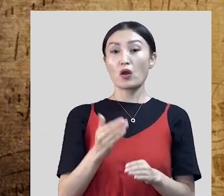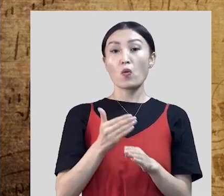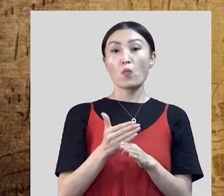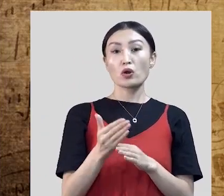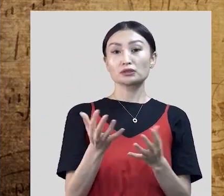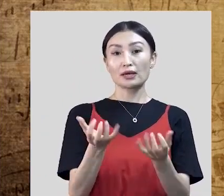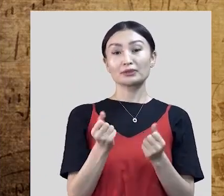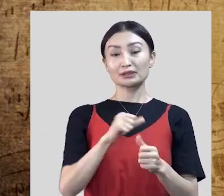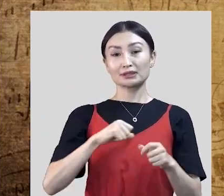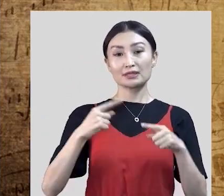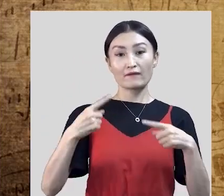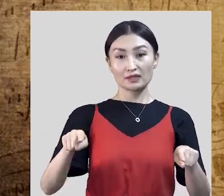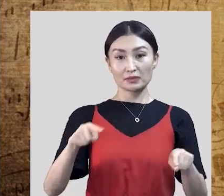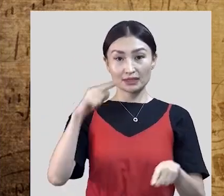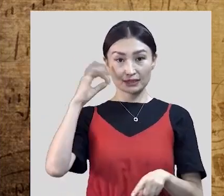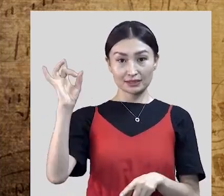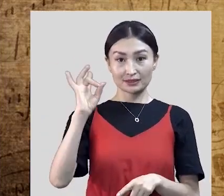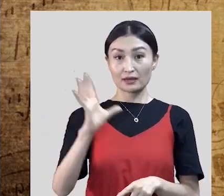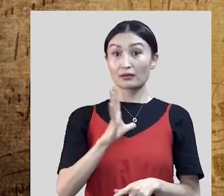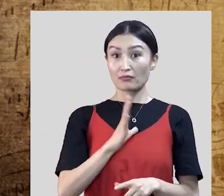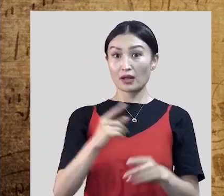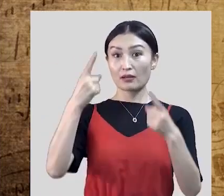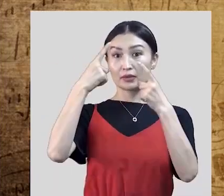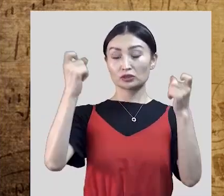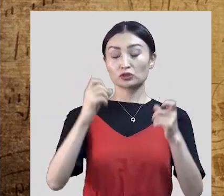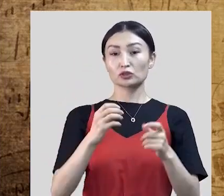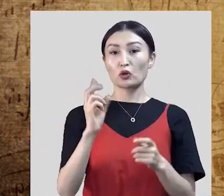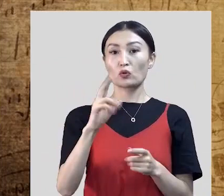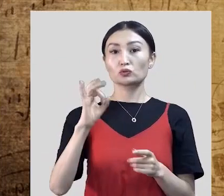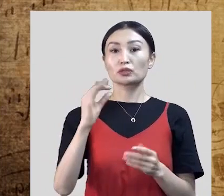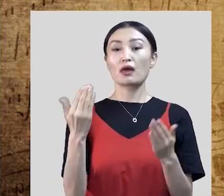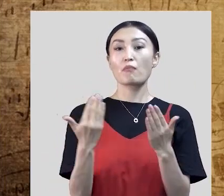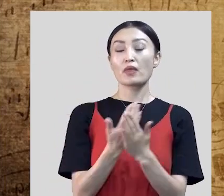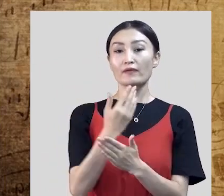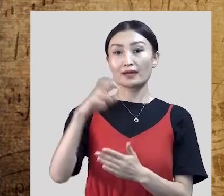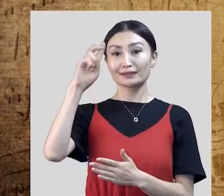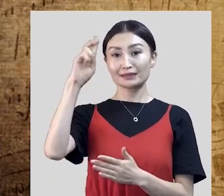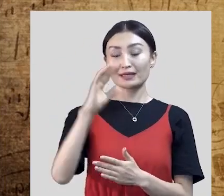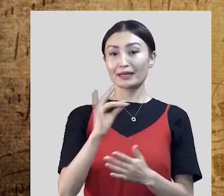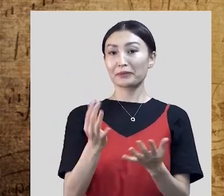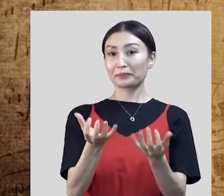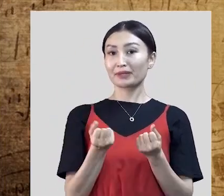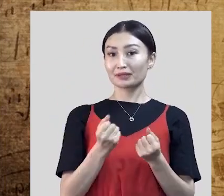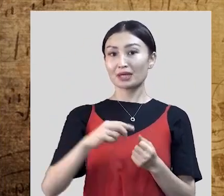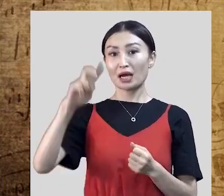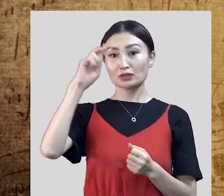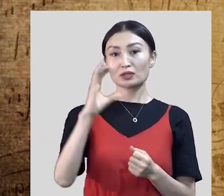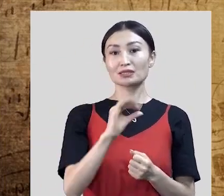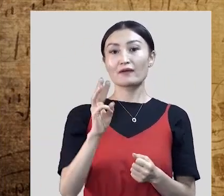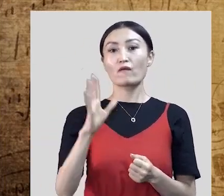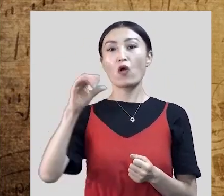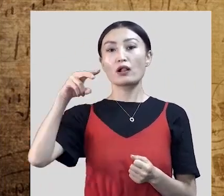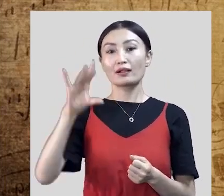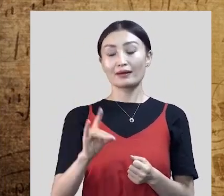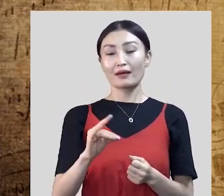После обретения независимости в Кыргызстане был провозглашен курс на обновление страны и приняты государственные